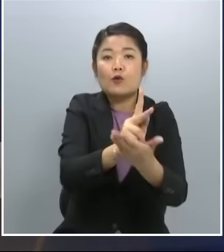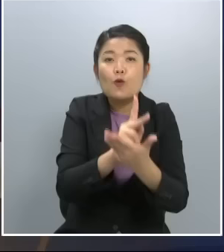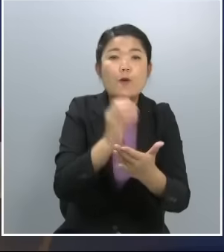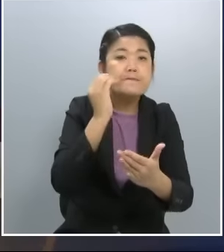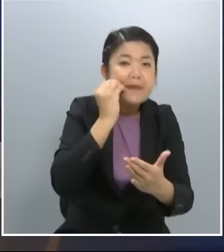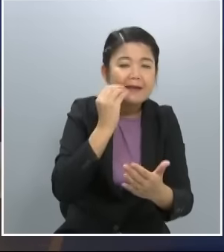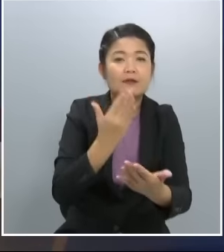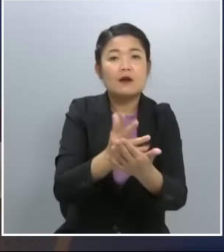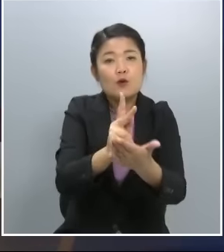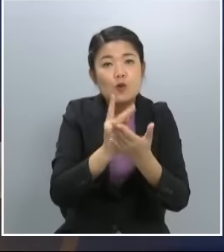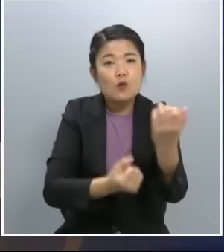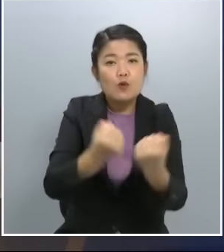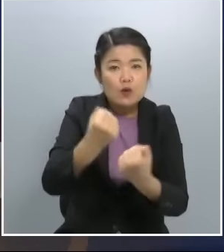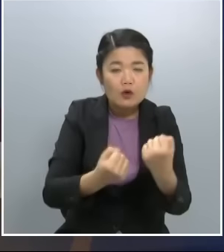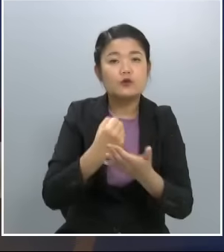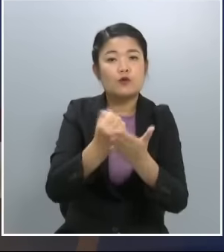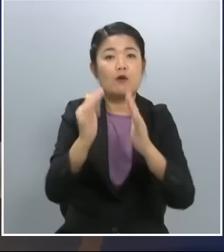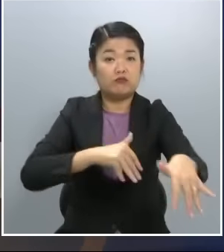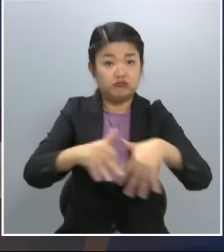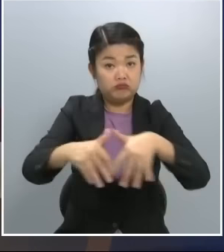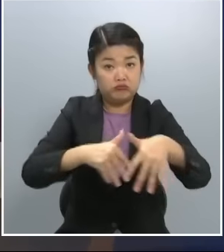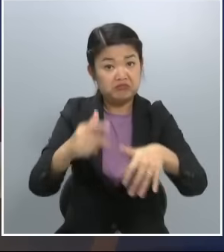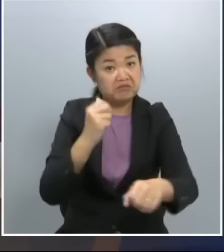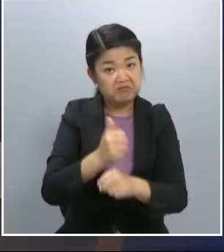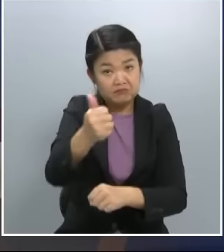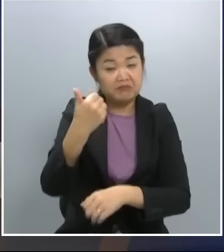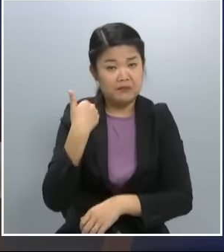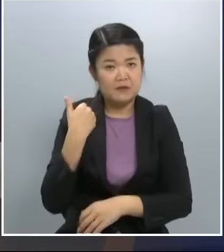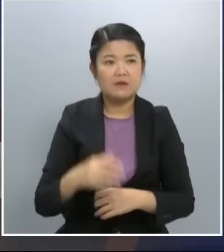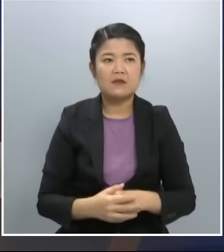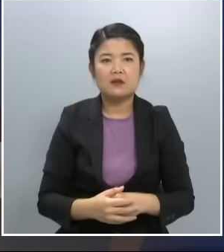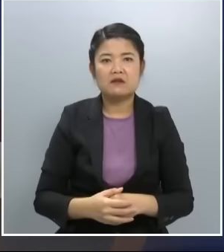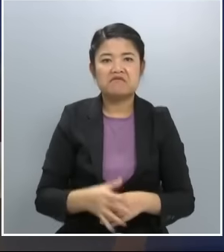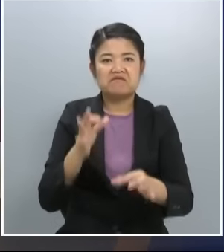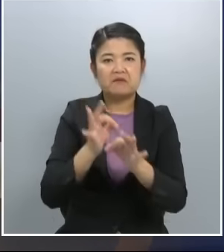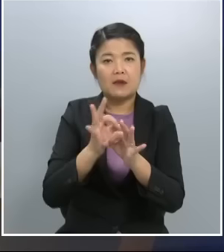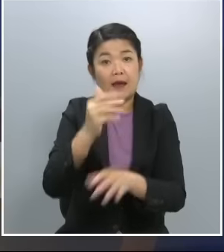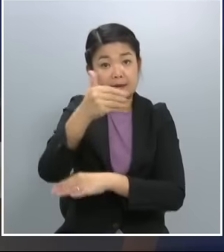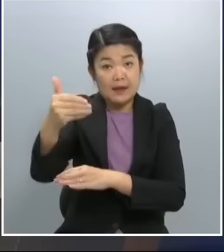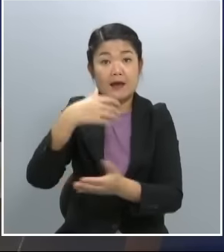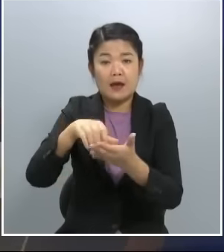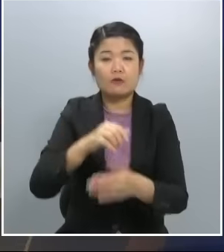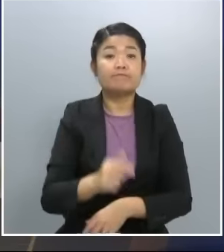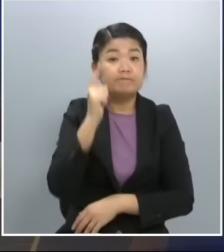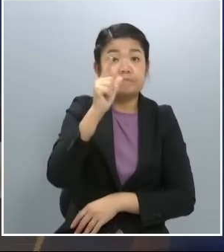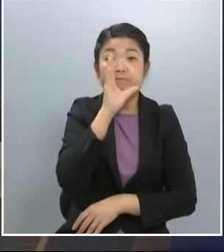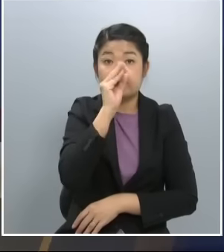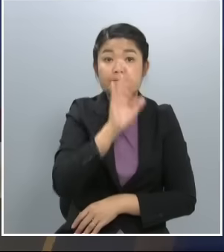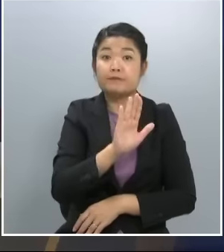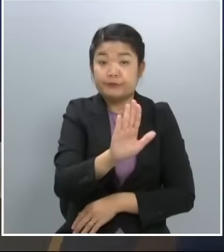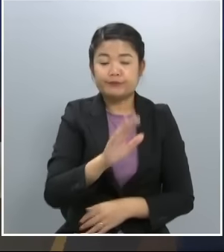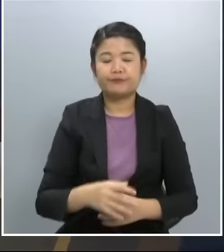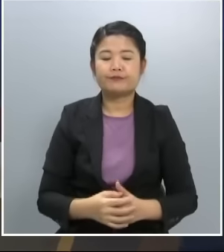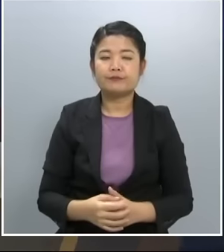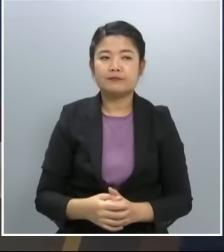ที่เป็นหนี้ครัวเรือนอยู่อ่ะเรื่องนี้มีเสียงจากแบงก์ชาติเมื่อวานแต่ไปฟังคุณทักษิณสักนิดหนึ่ง หนี้